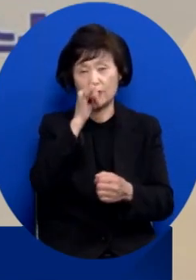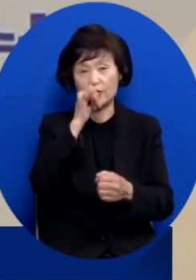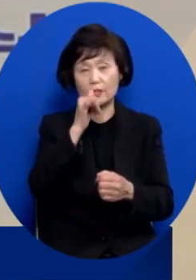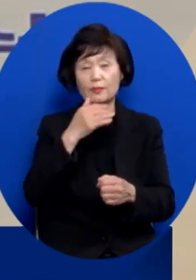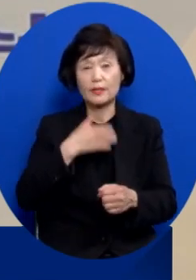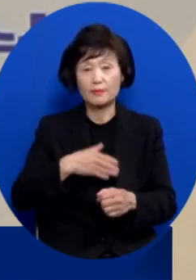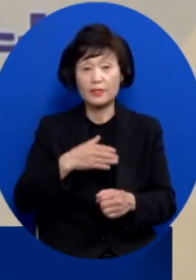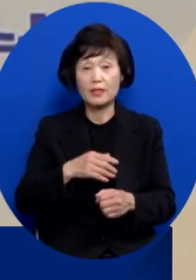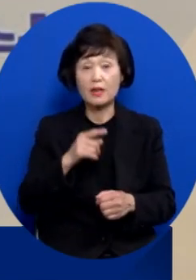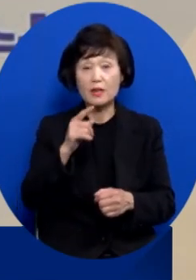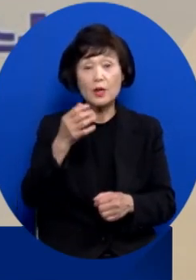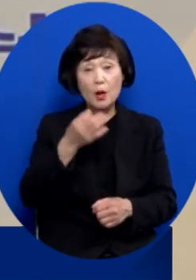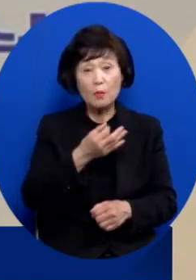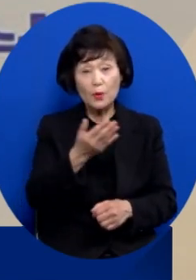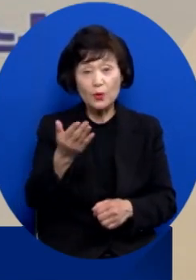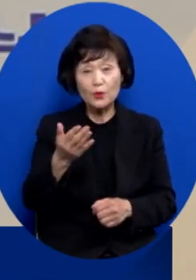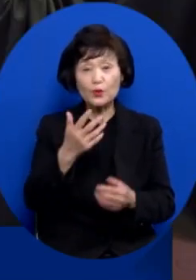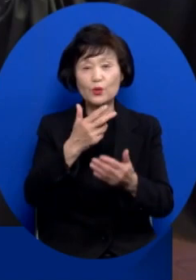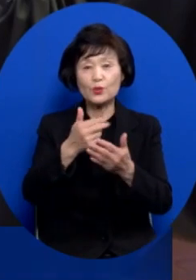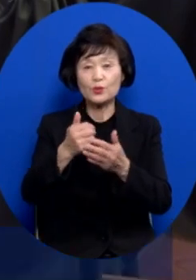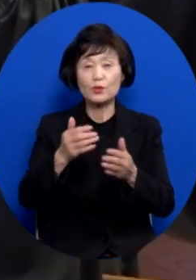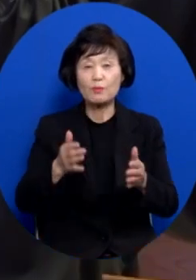그렇게 되어지길 주님의 이름으로 부탁을 드립니다